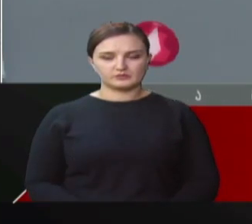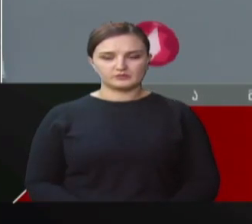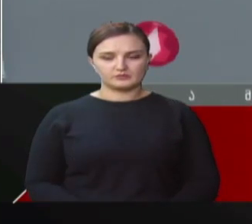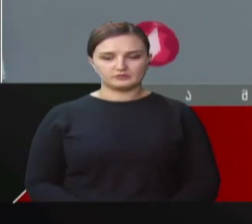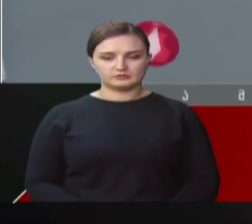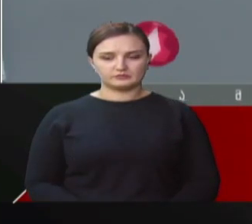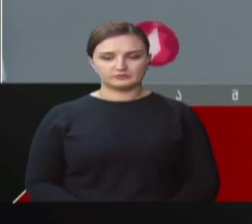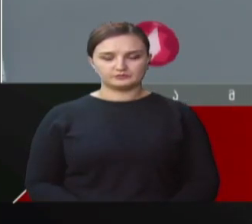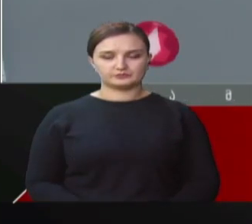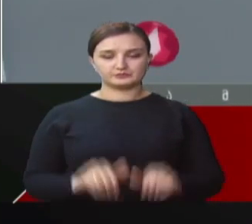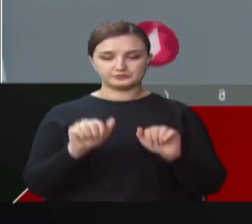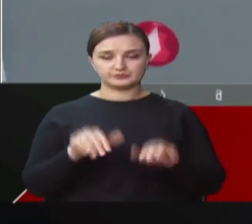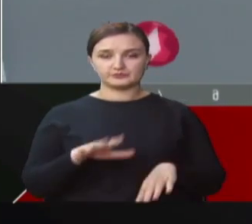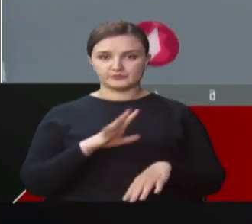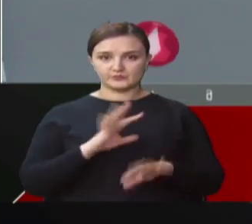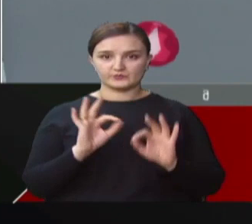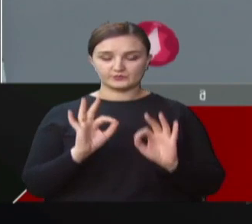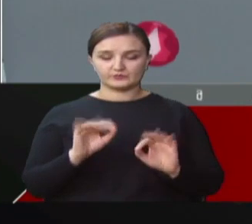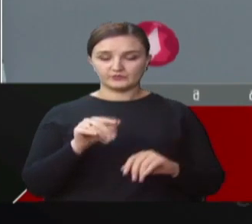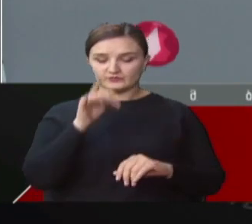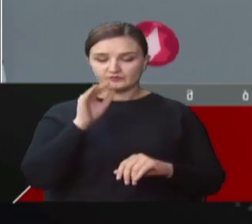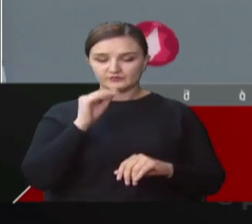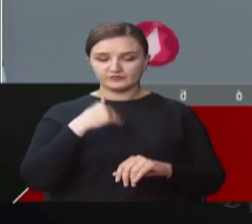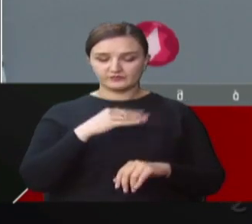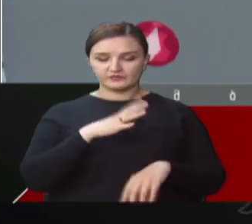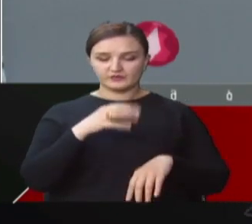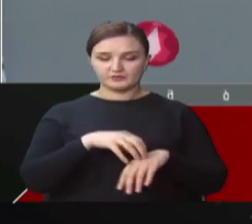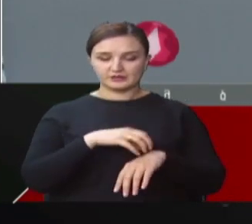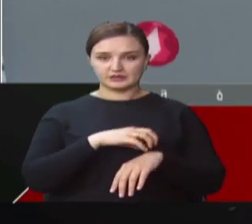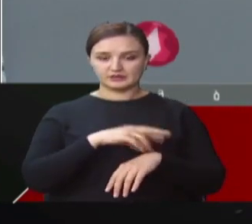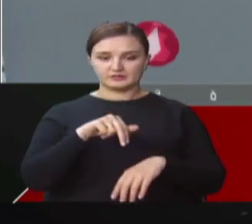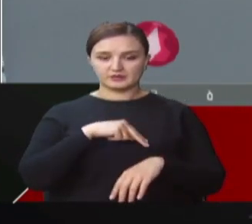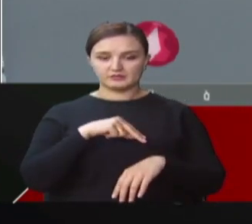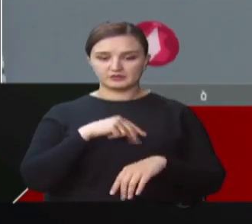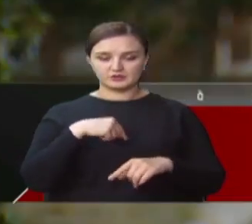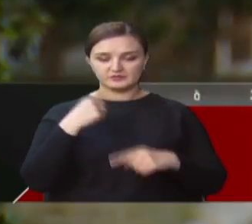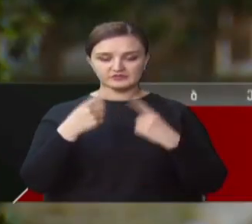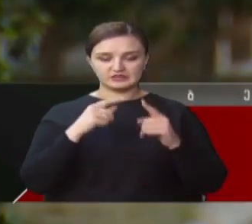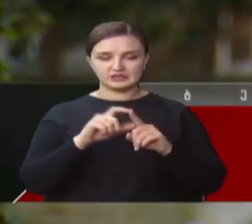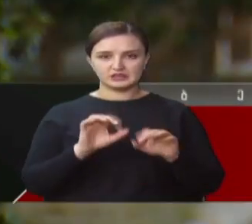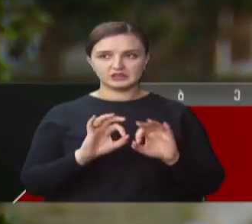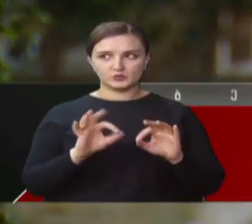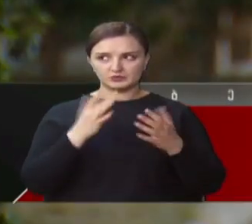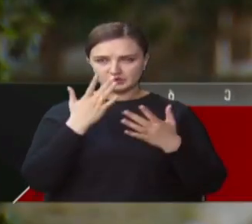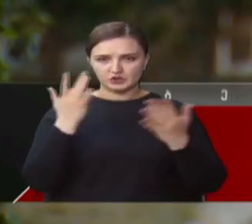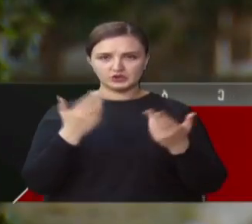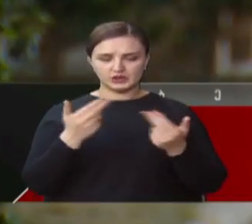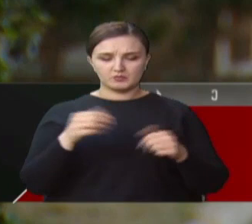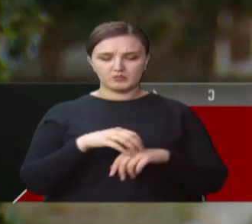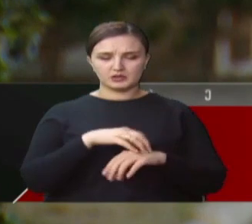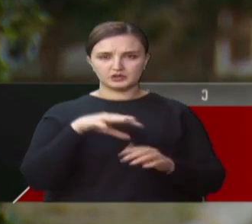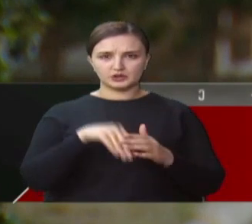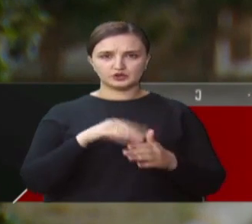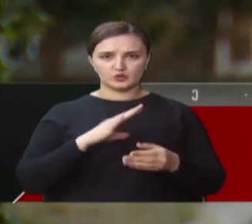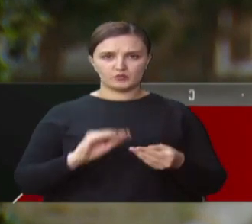Scotileba იყო სწორი, მაშინ როდესაც მე ვიყავი პარტიაში და პარლამენტში, მე ვლაპარაკობდი საჯაროდ და ღიად, რომ პარტიაში იყო პრობლემები,